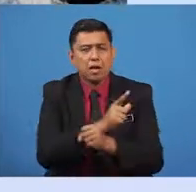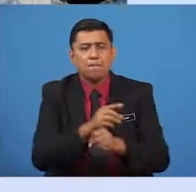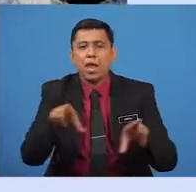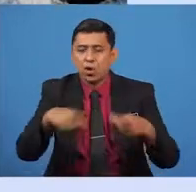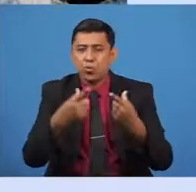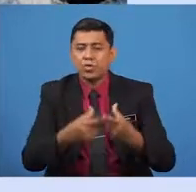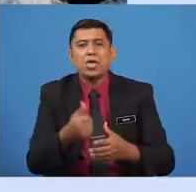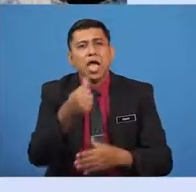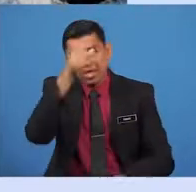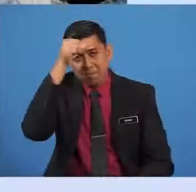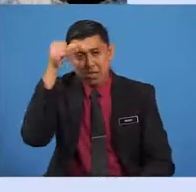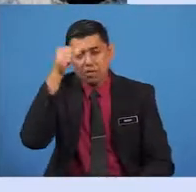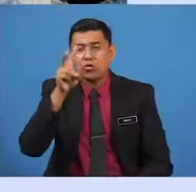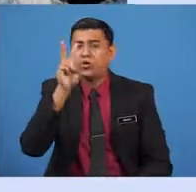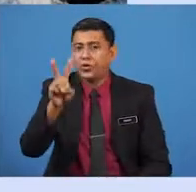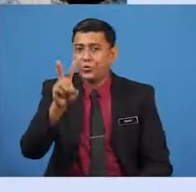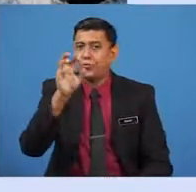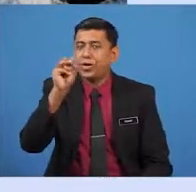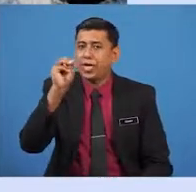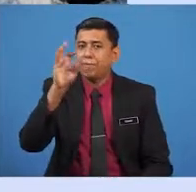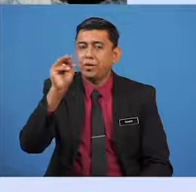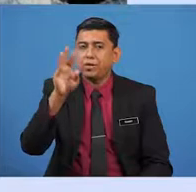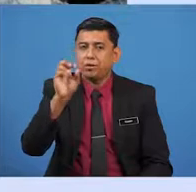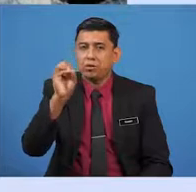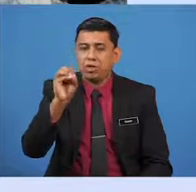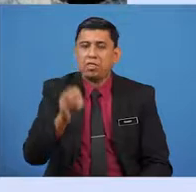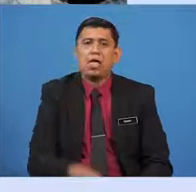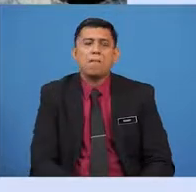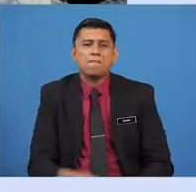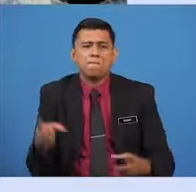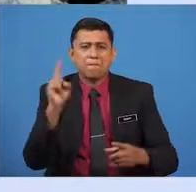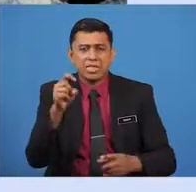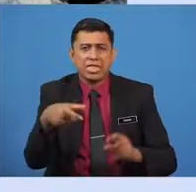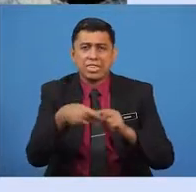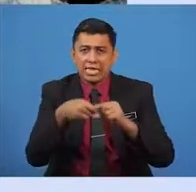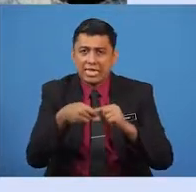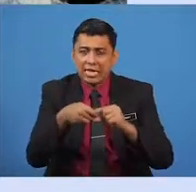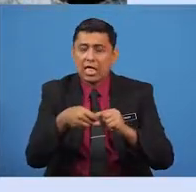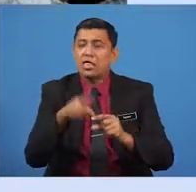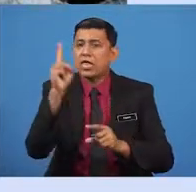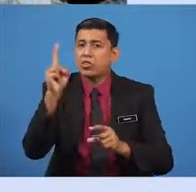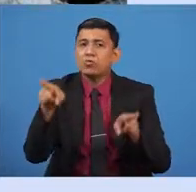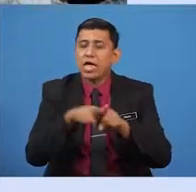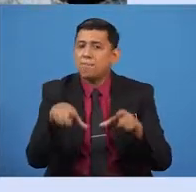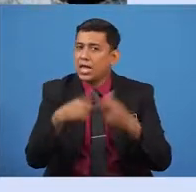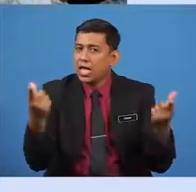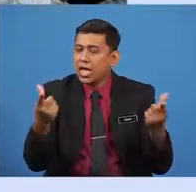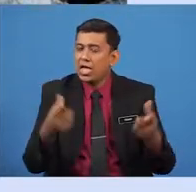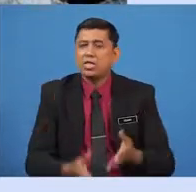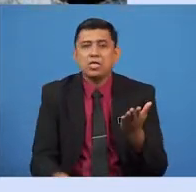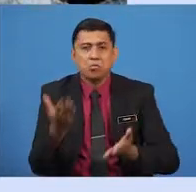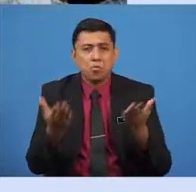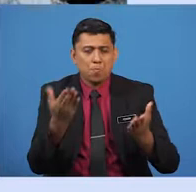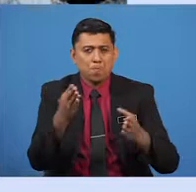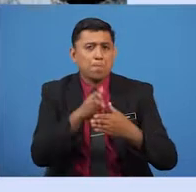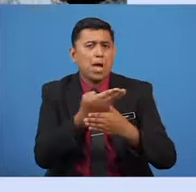tidak lengkap berlaku. Akibatnya, dua embrio itu masih terlekat antara satu sama lain.